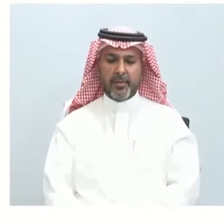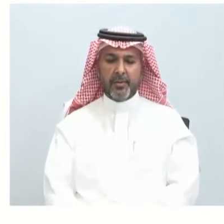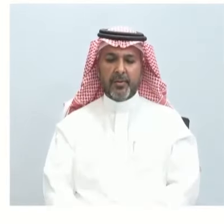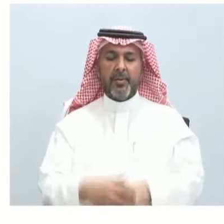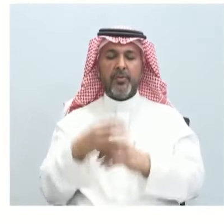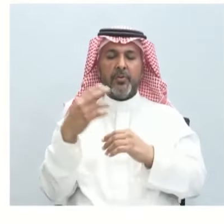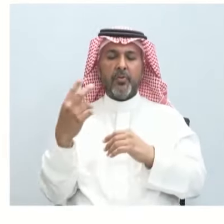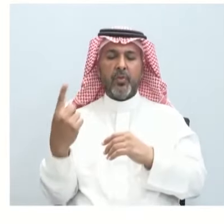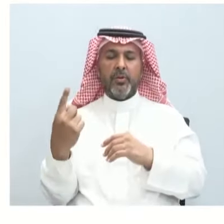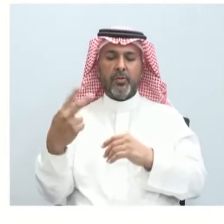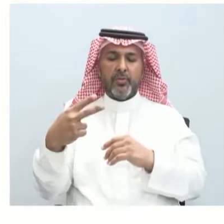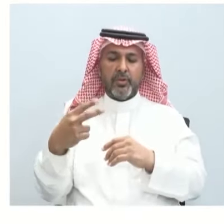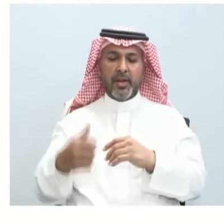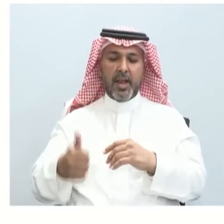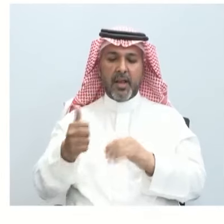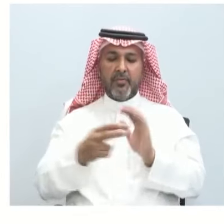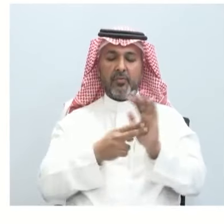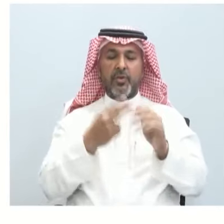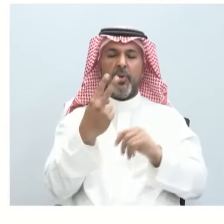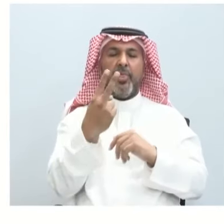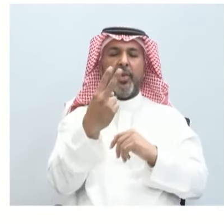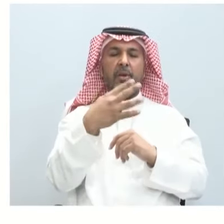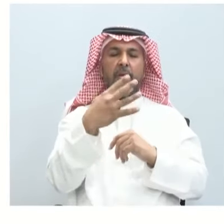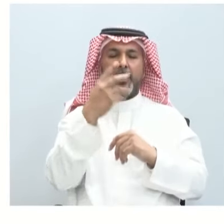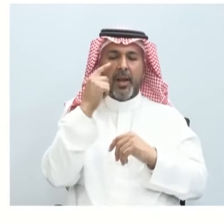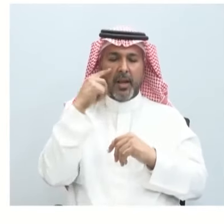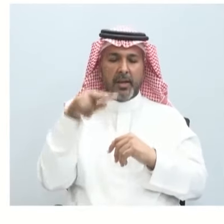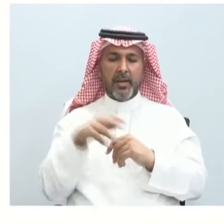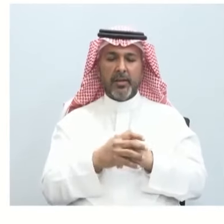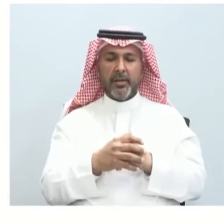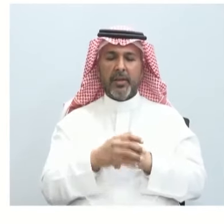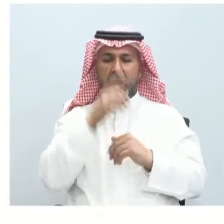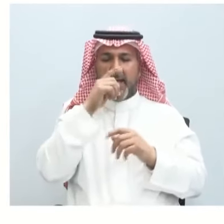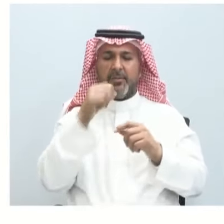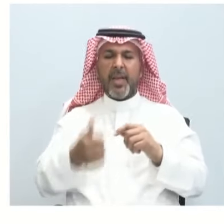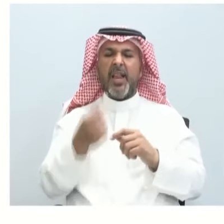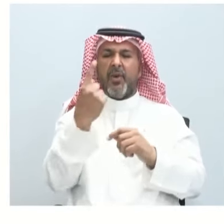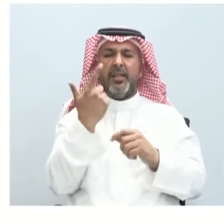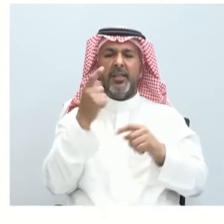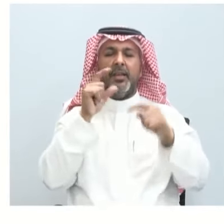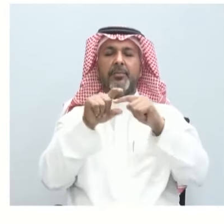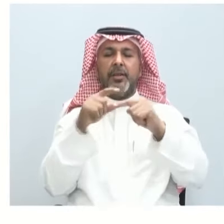42 اذا نقسم الطرفين على 21:30